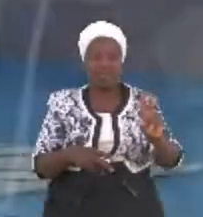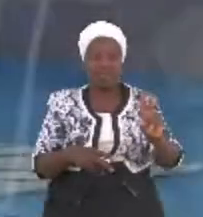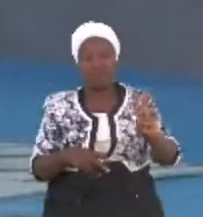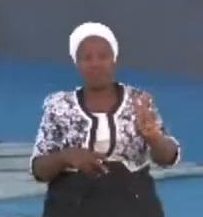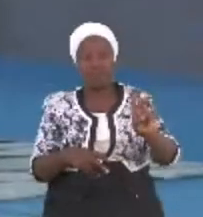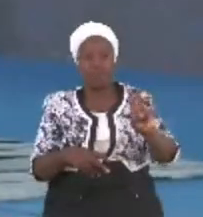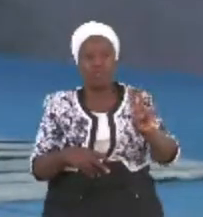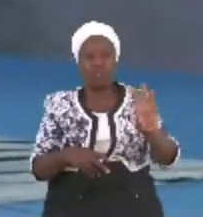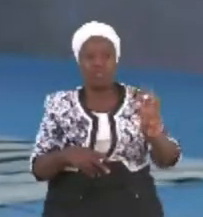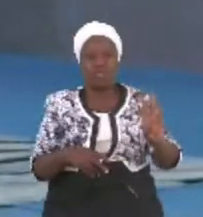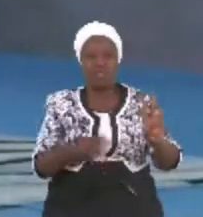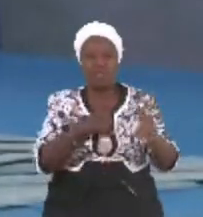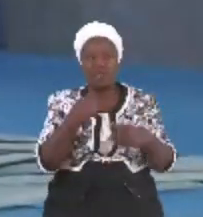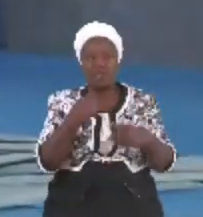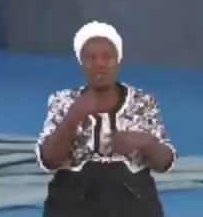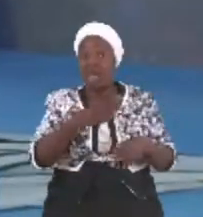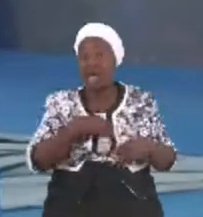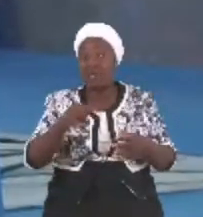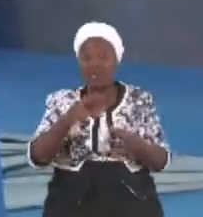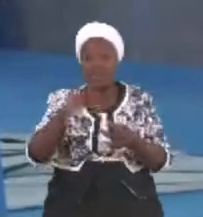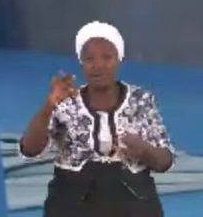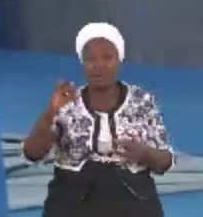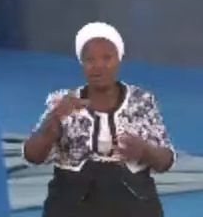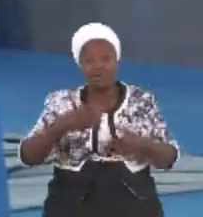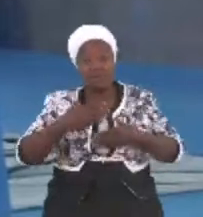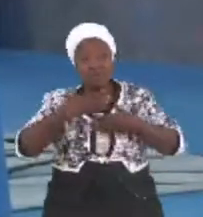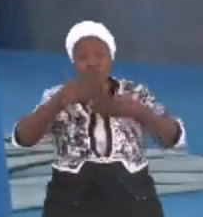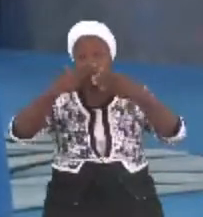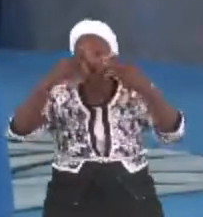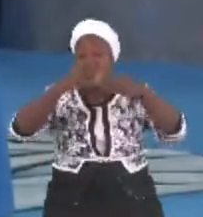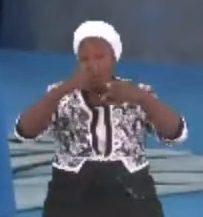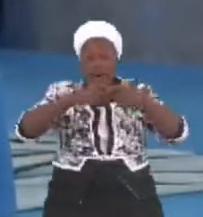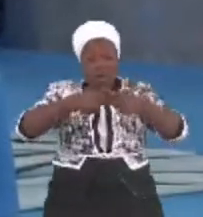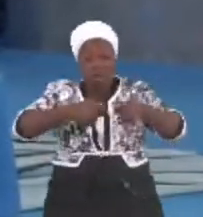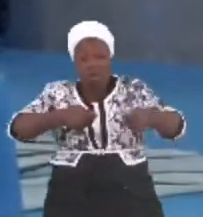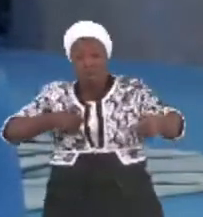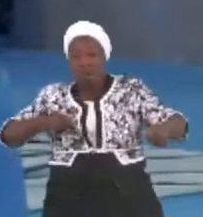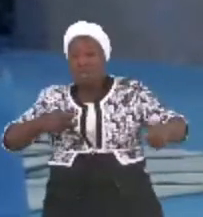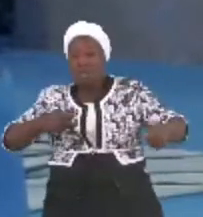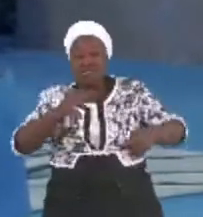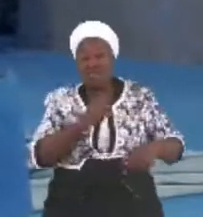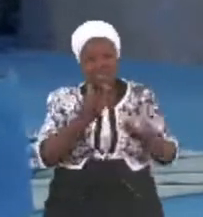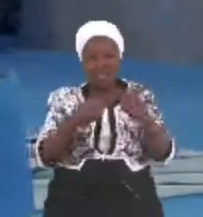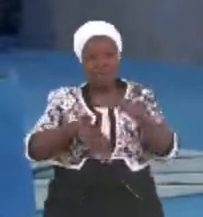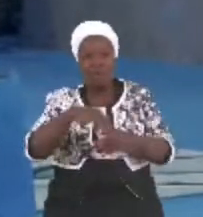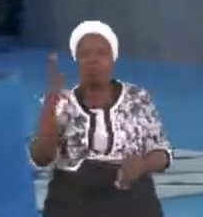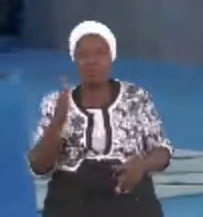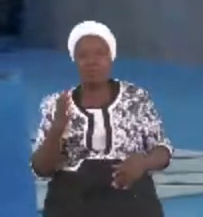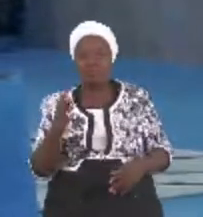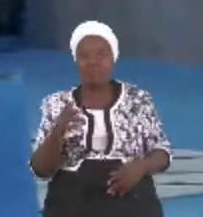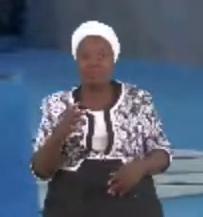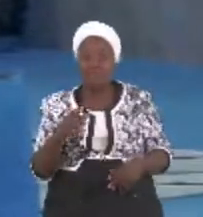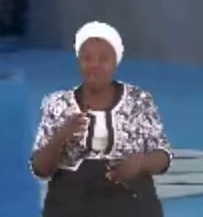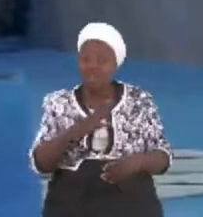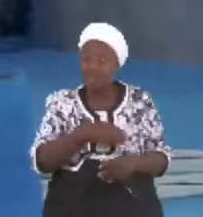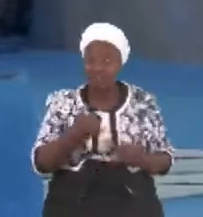Verset 26, on dit, et il sortit en poussant des cris et en l'agitant avec une grande violence. Il